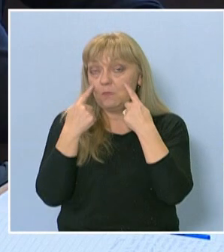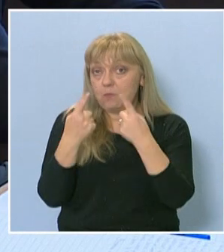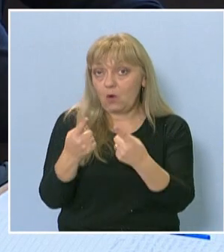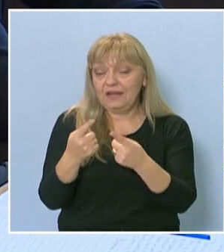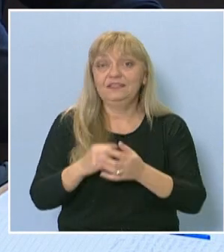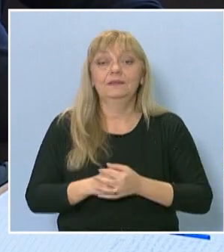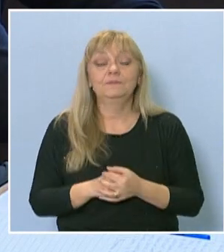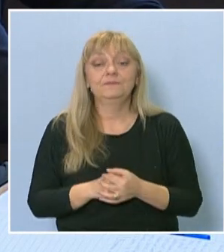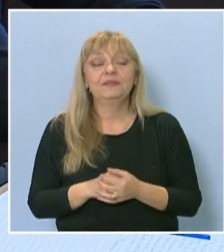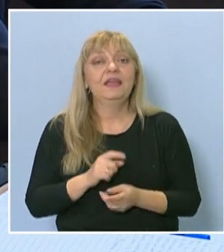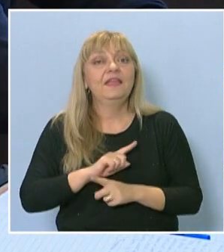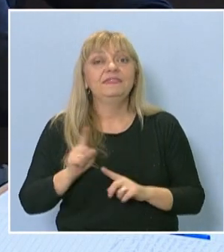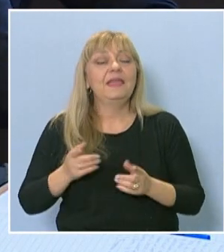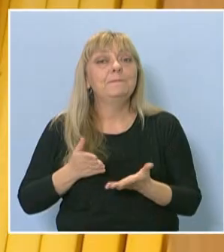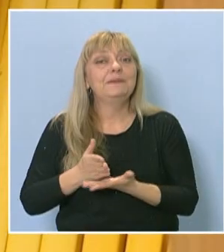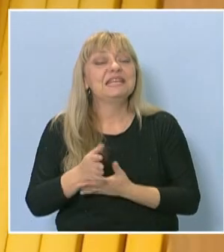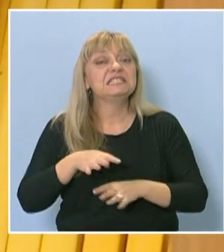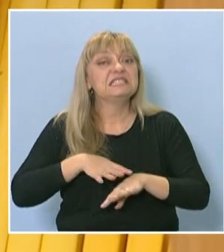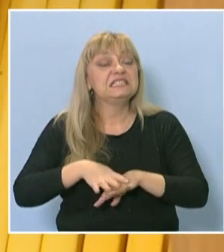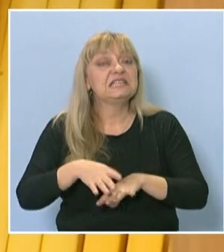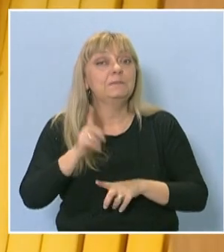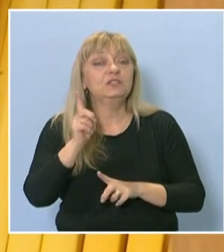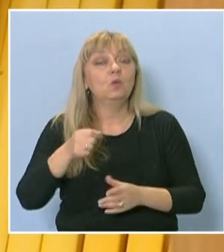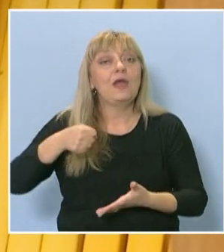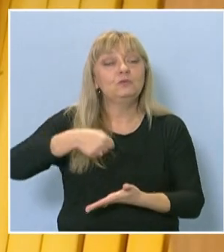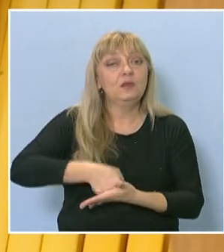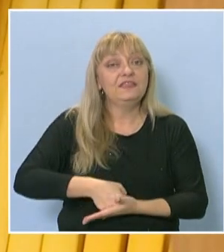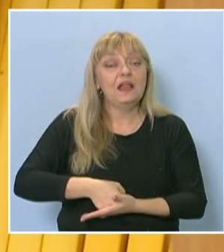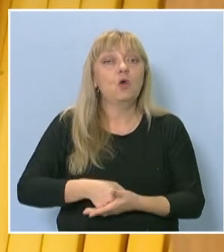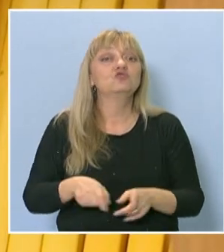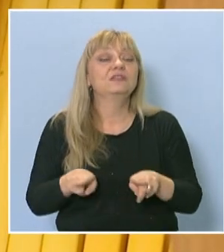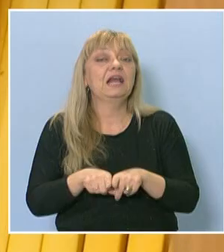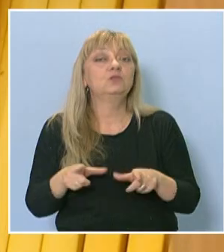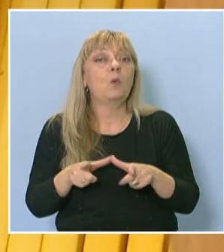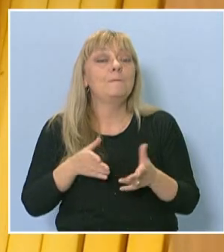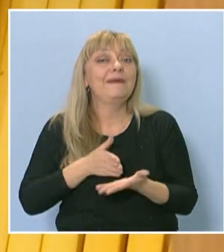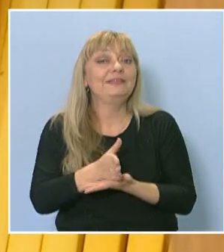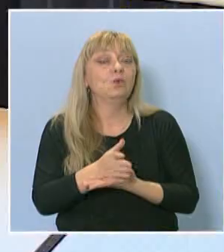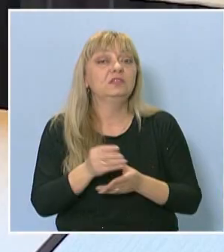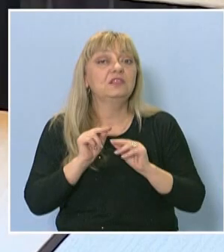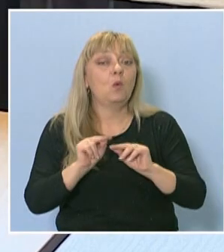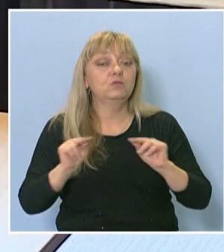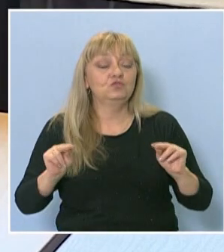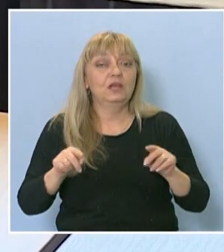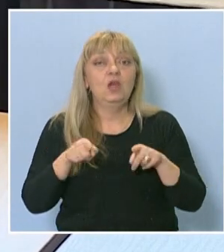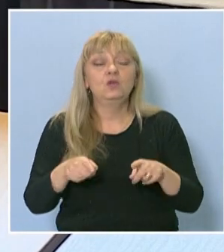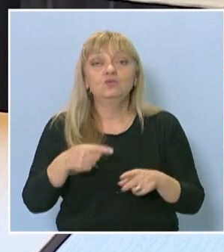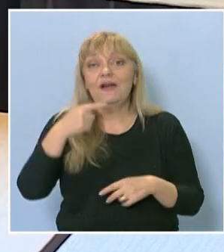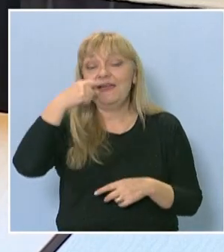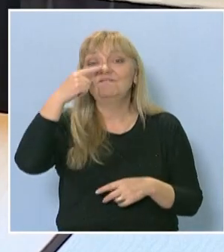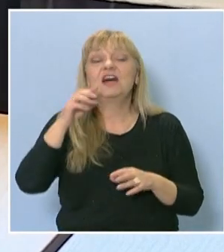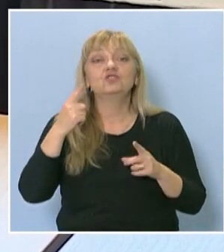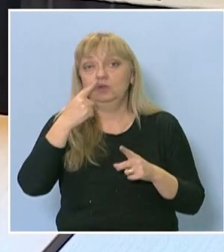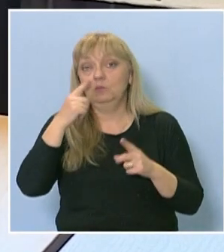преподаване? Не през системата, която е наложена като методи на обучение. Това е изключително важен момент.